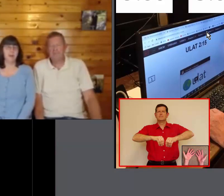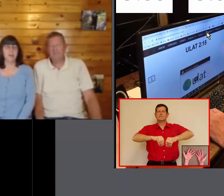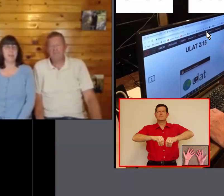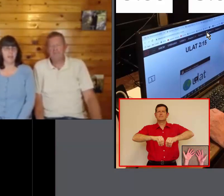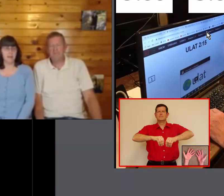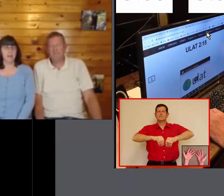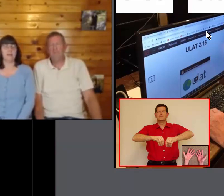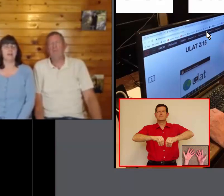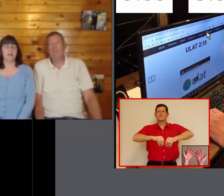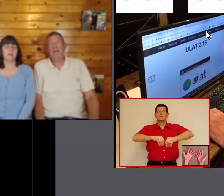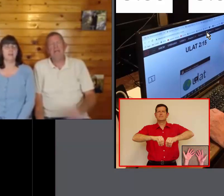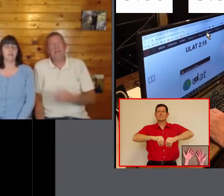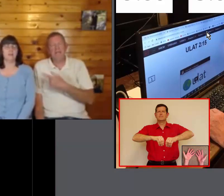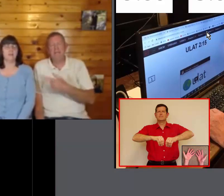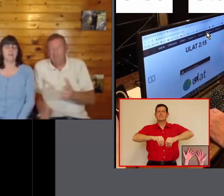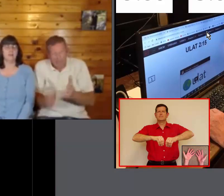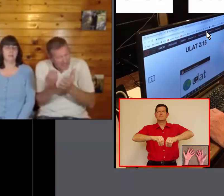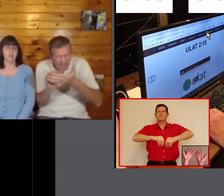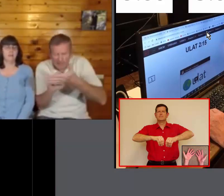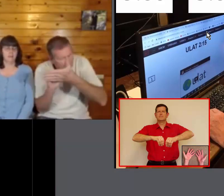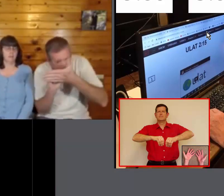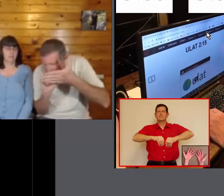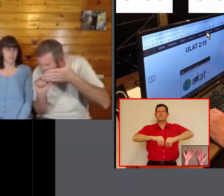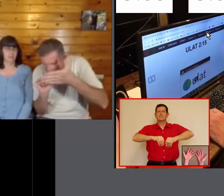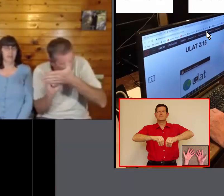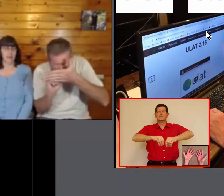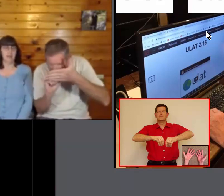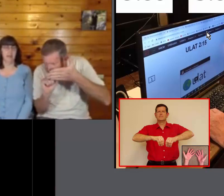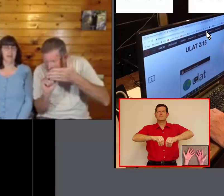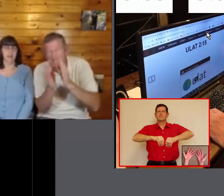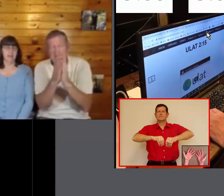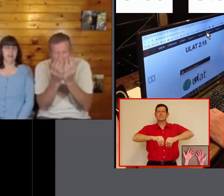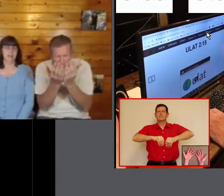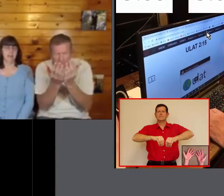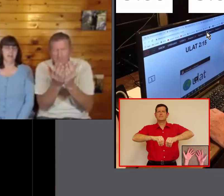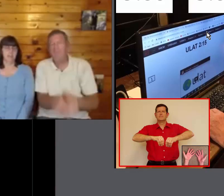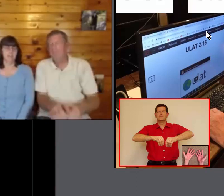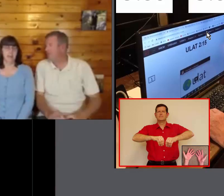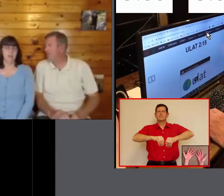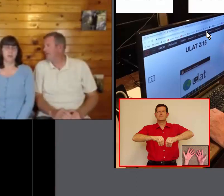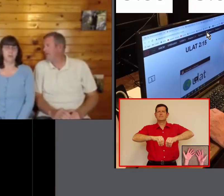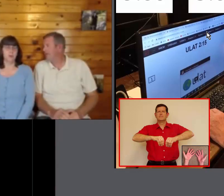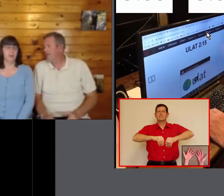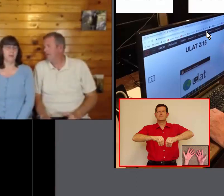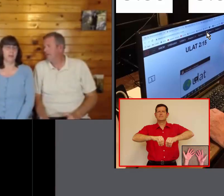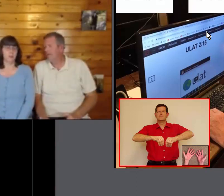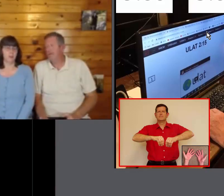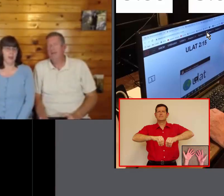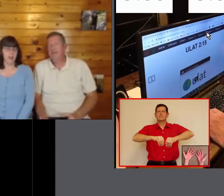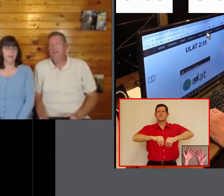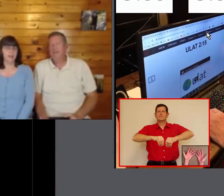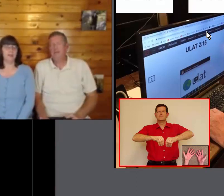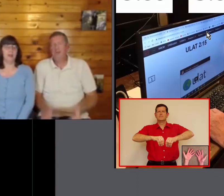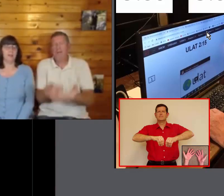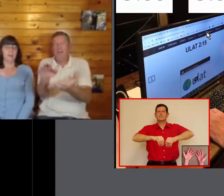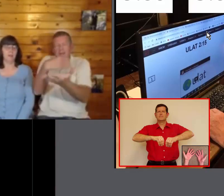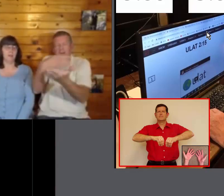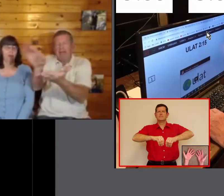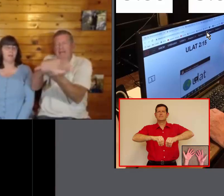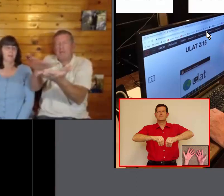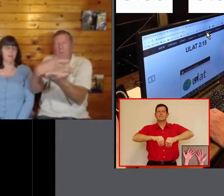J'aime beaucoup lire. Elle lit. Lire, c'est ça. Oui. Elle lit des livres. Bien sûr, je fais le nettoyage de